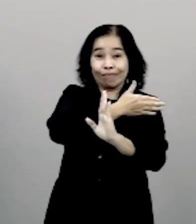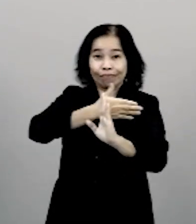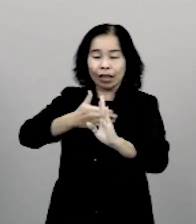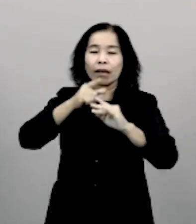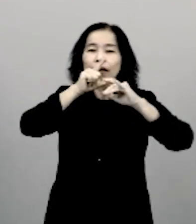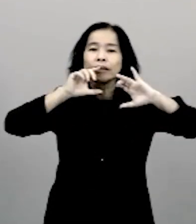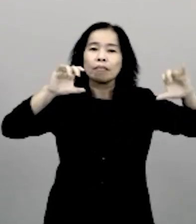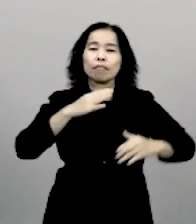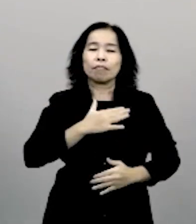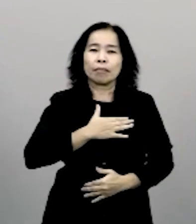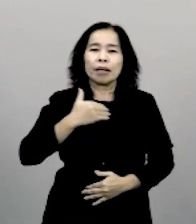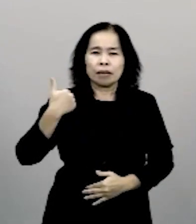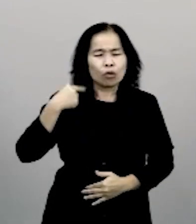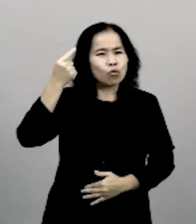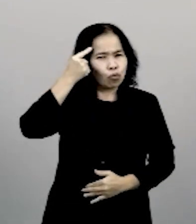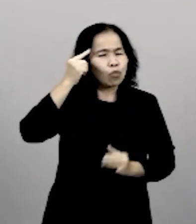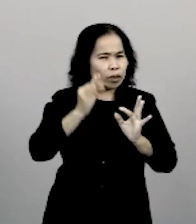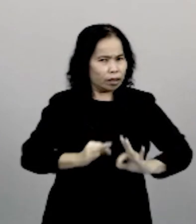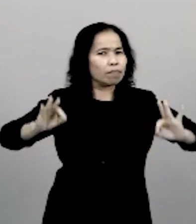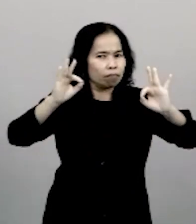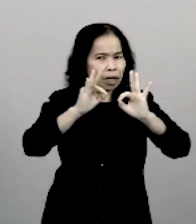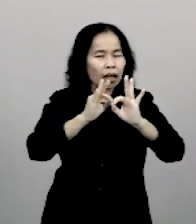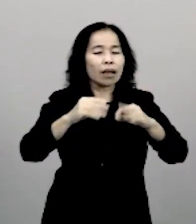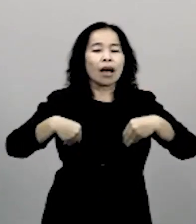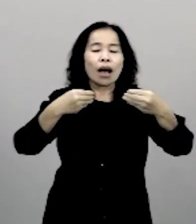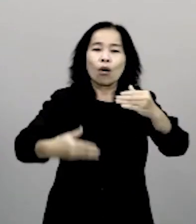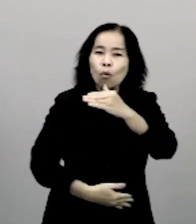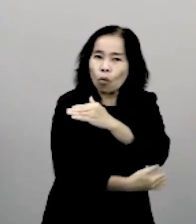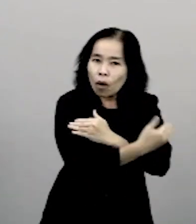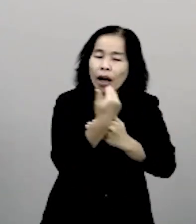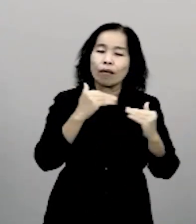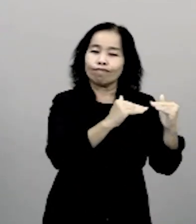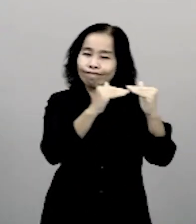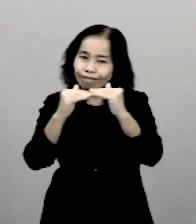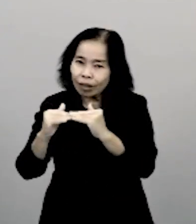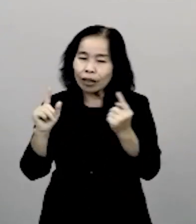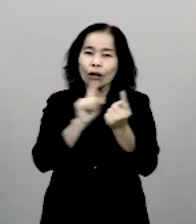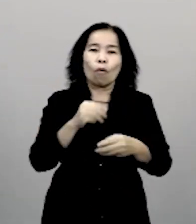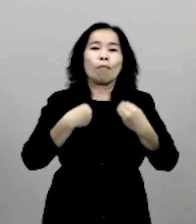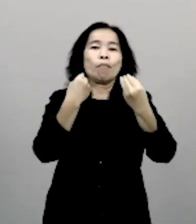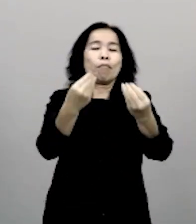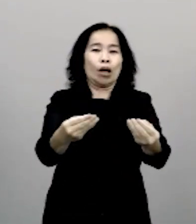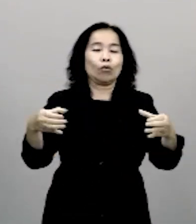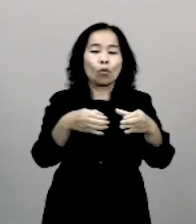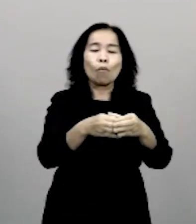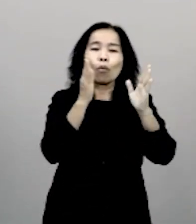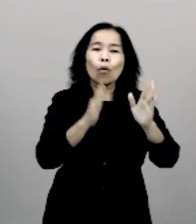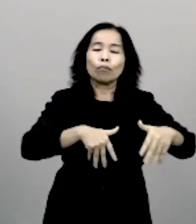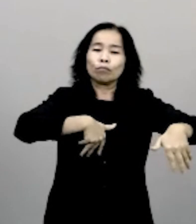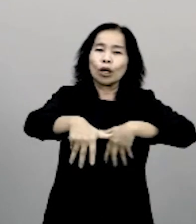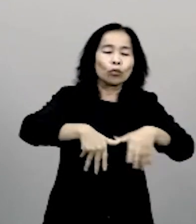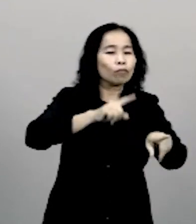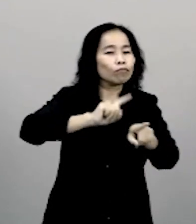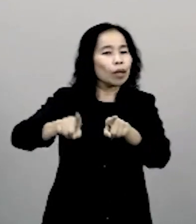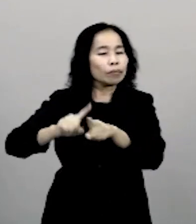รัฐบาลได้ความสำคัญในการสร้างโอกาสและความเสมอภาคทางสังคมแก่ประชาชนทุกกลุ่ม